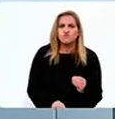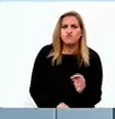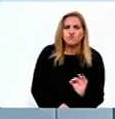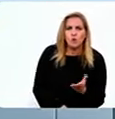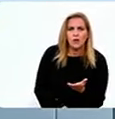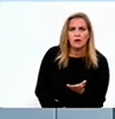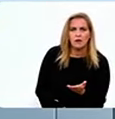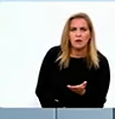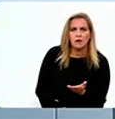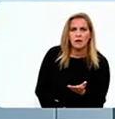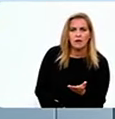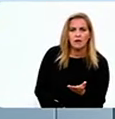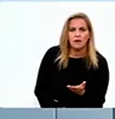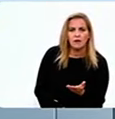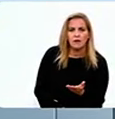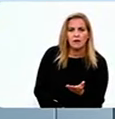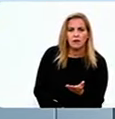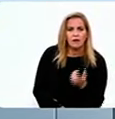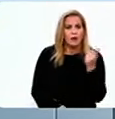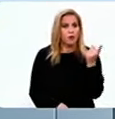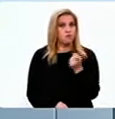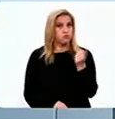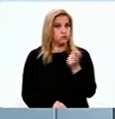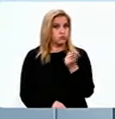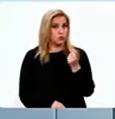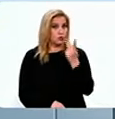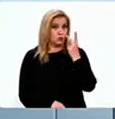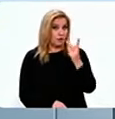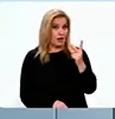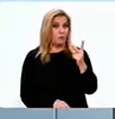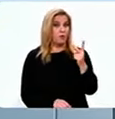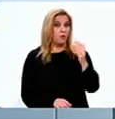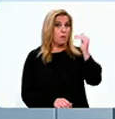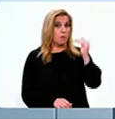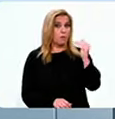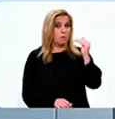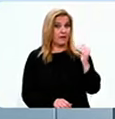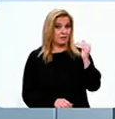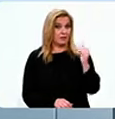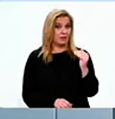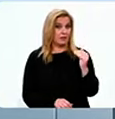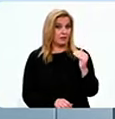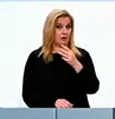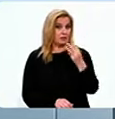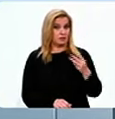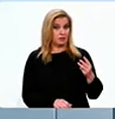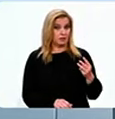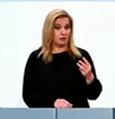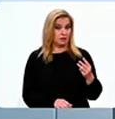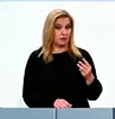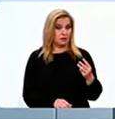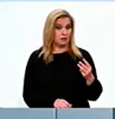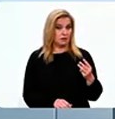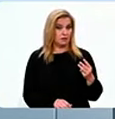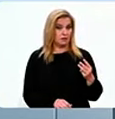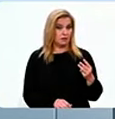Η πτώση του ποσοστού που βλέπω μέχρι στιγμής τουλάχιστον να καταγράφεται για τον ΣΥΡΙΖΑ και από τα exit polls αλλά και από τις καρτέλες που